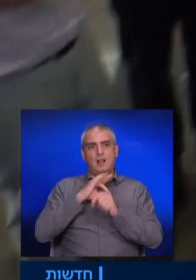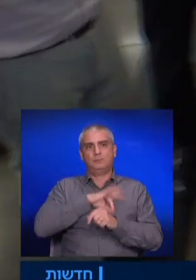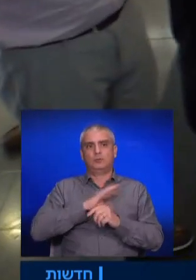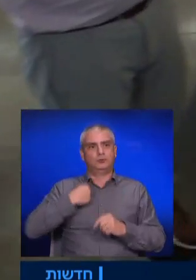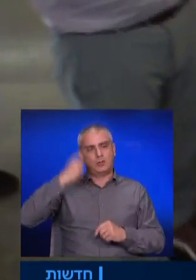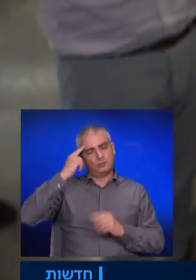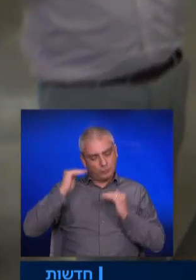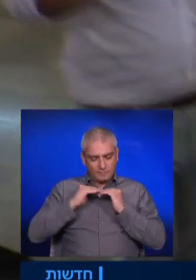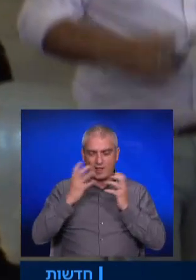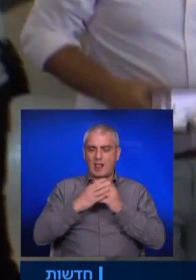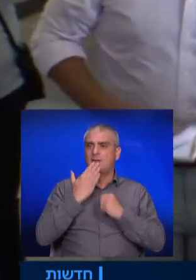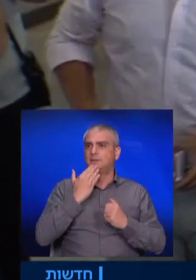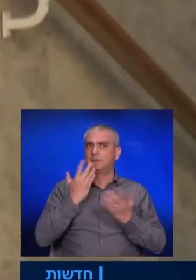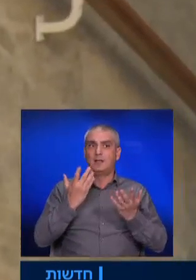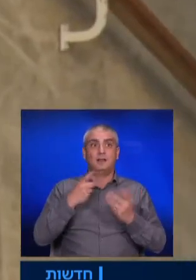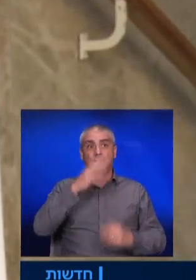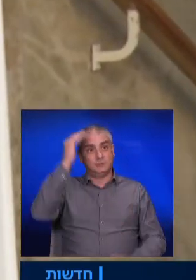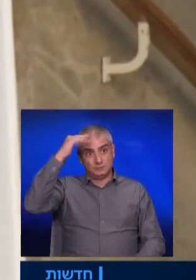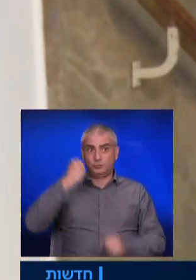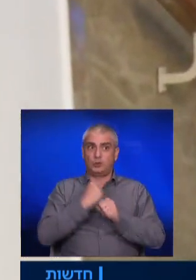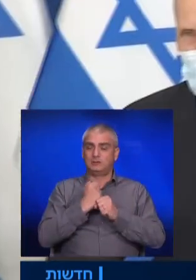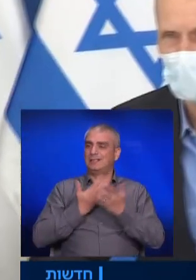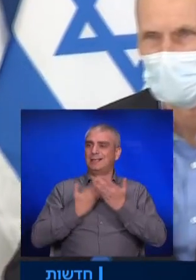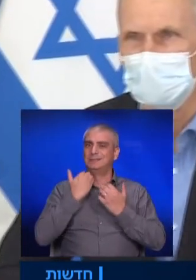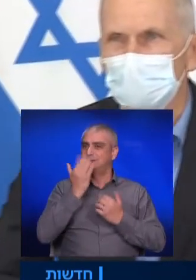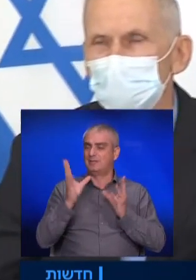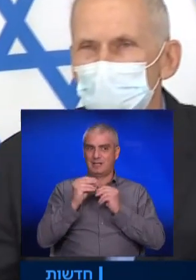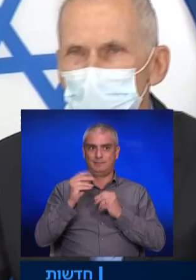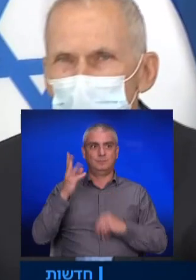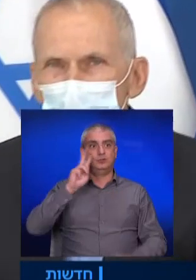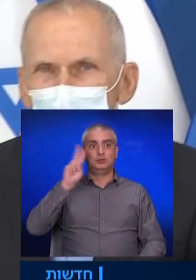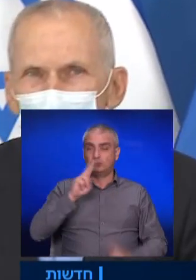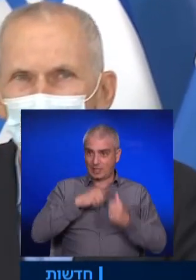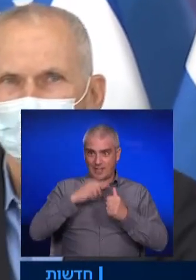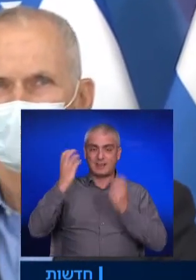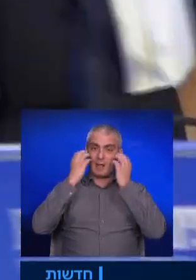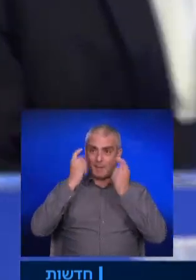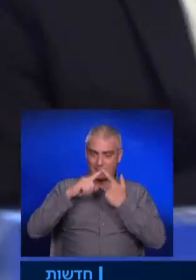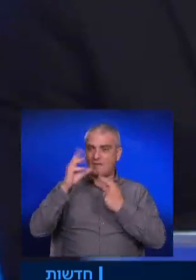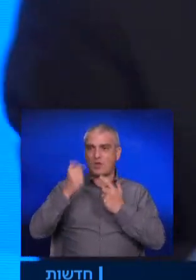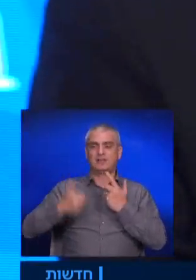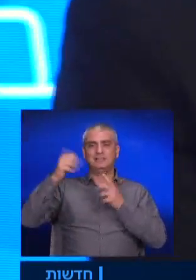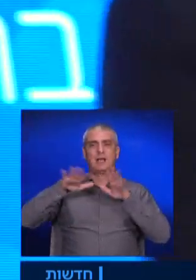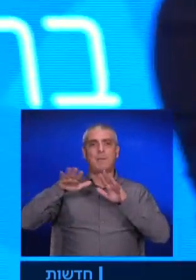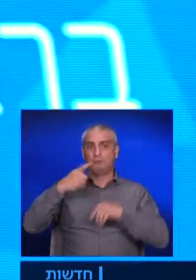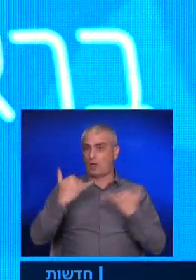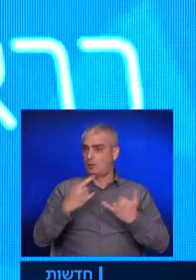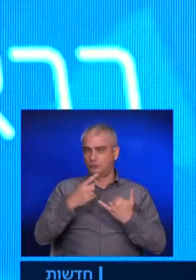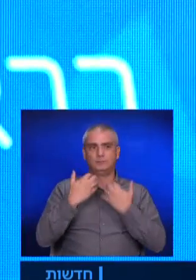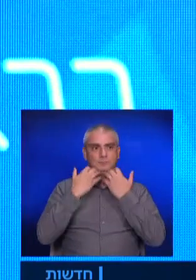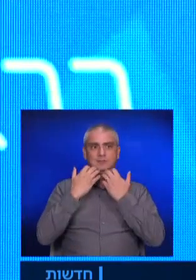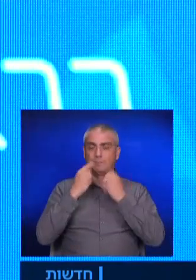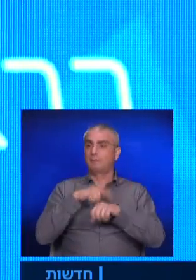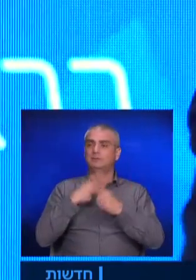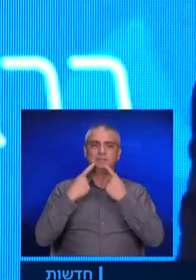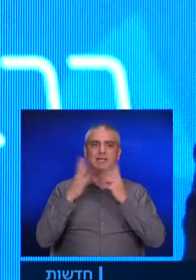אני מיישר קו עכשיו עם הנרטיב שהוא מייצר, כי הוא משרת את מה שאני חושב שנכון לעם ישראל. סמוטריץ', שמנהל מערכת יחסים אחורה מאוד עם שקד, בנט ועוד כמה משרי הממשלה, מספר במהלך השיחה על פגישה